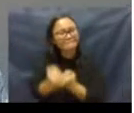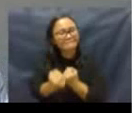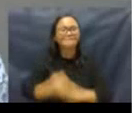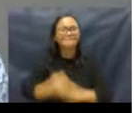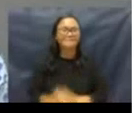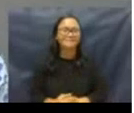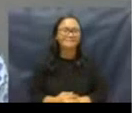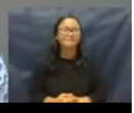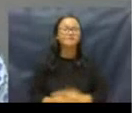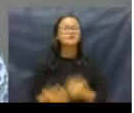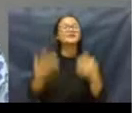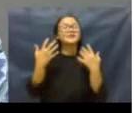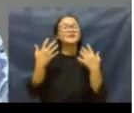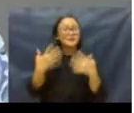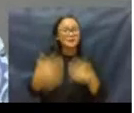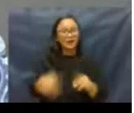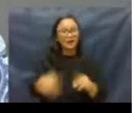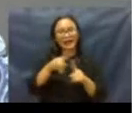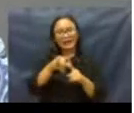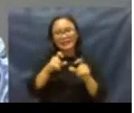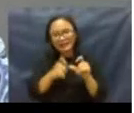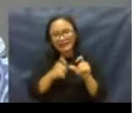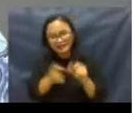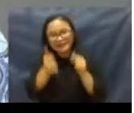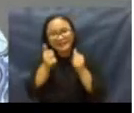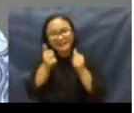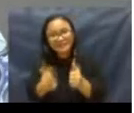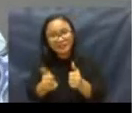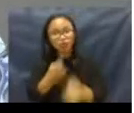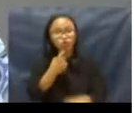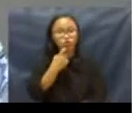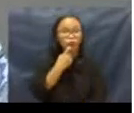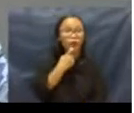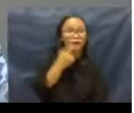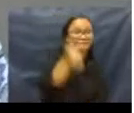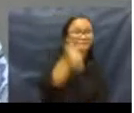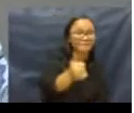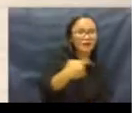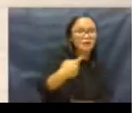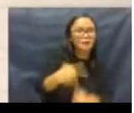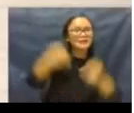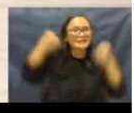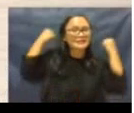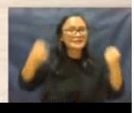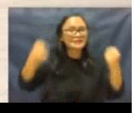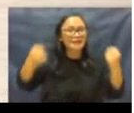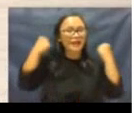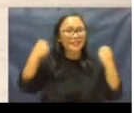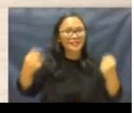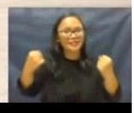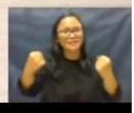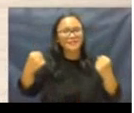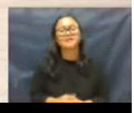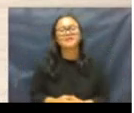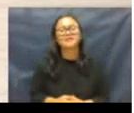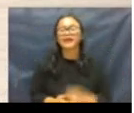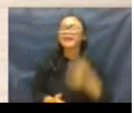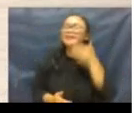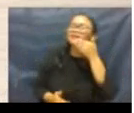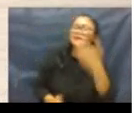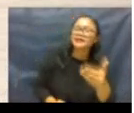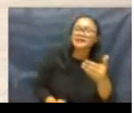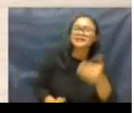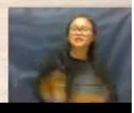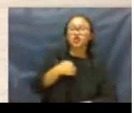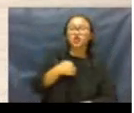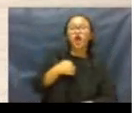itu dia tipsnya Bapak Ibu. Coba diterapkan dan tetap semangat ya. Terima kasih Mas Firza. Saya akan